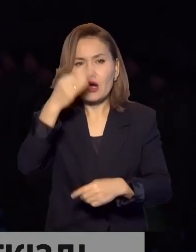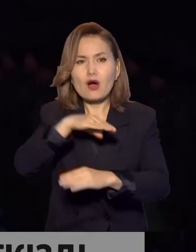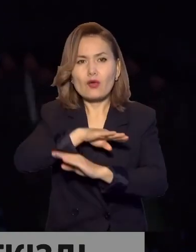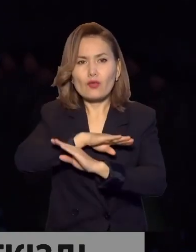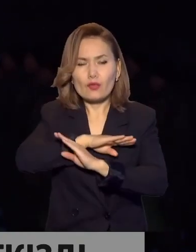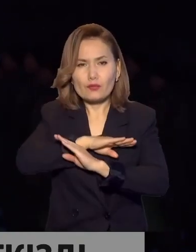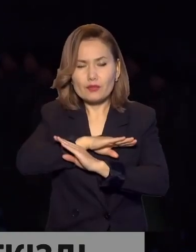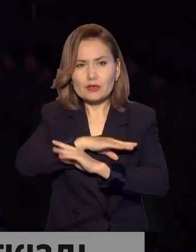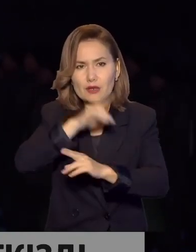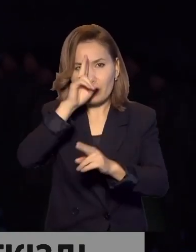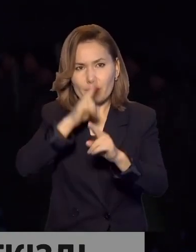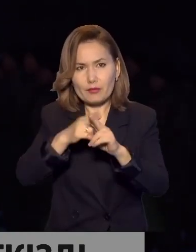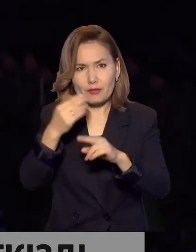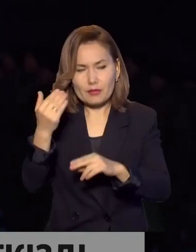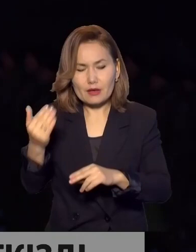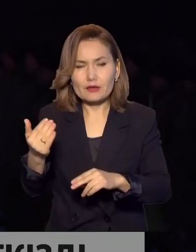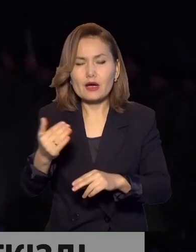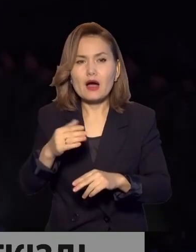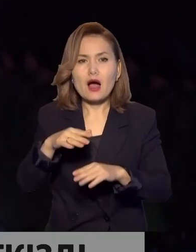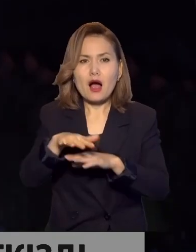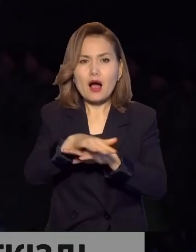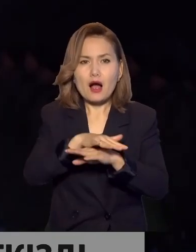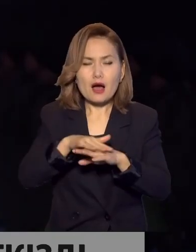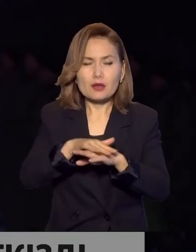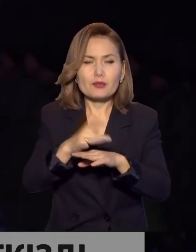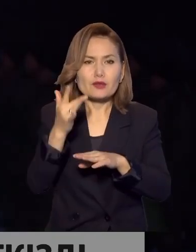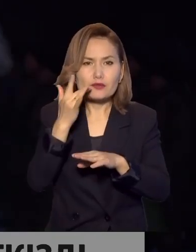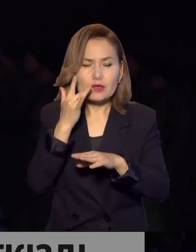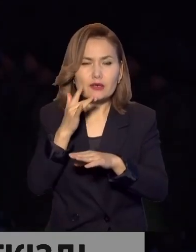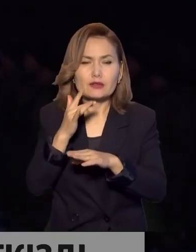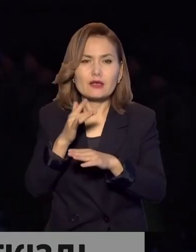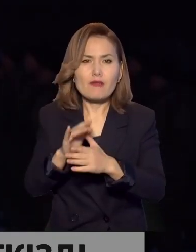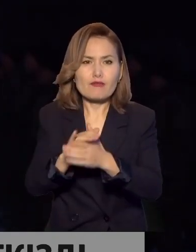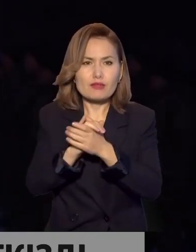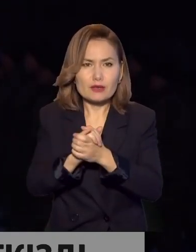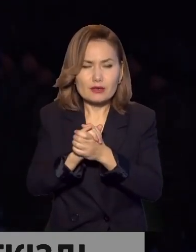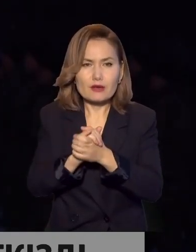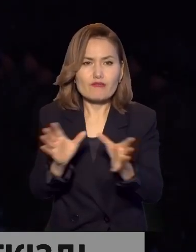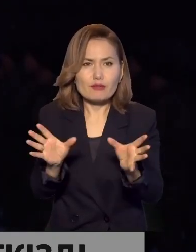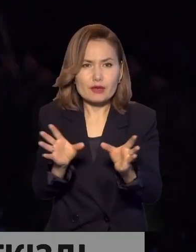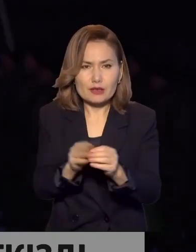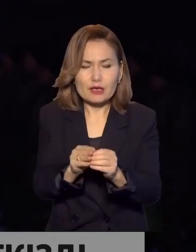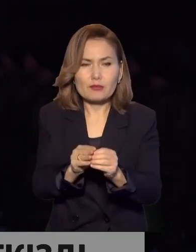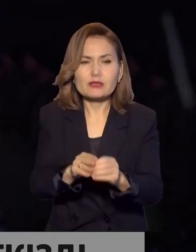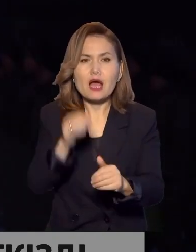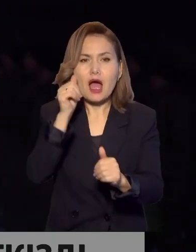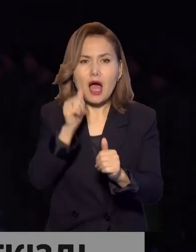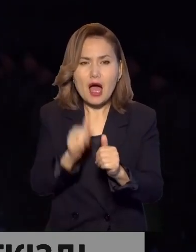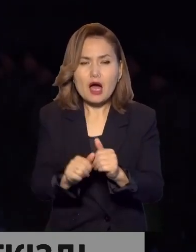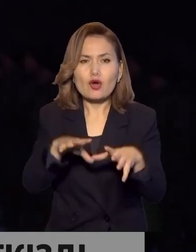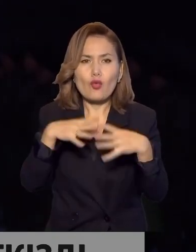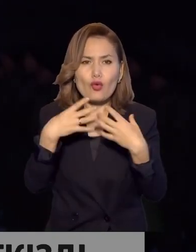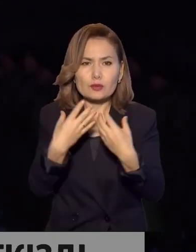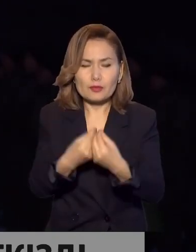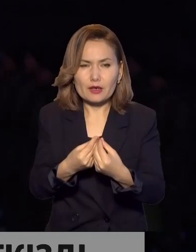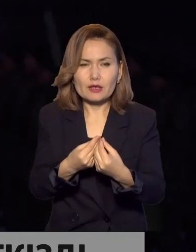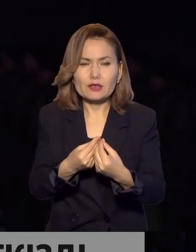өздерінің қайғысымен халықпен ортақтасып жатыр. Жалпы әр отбасыға